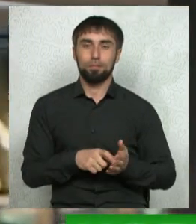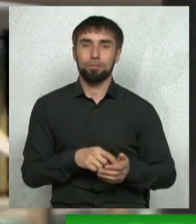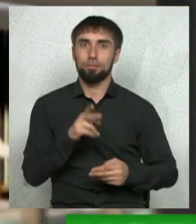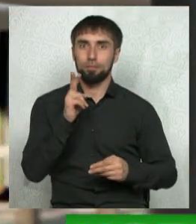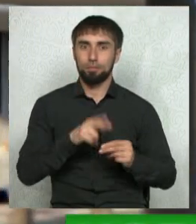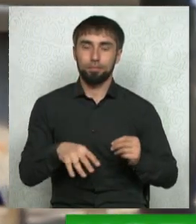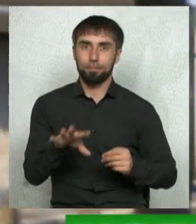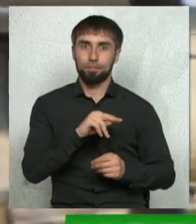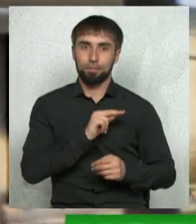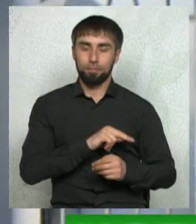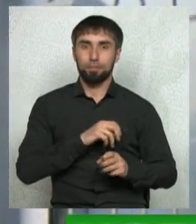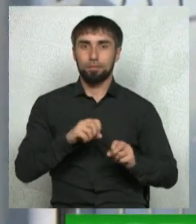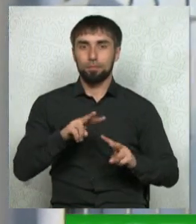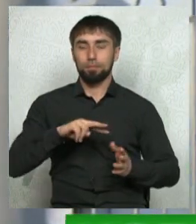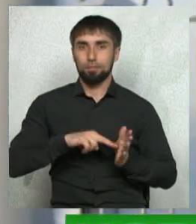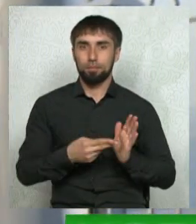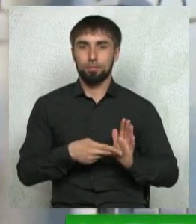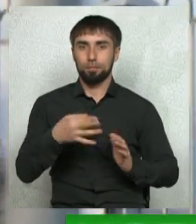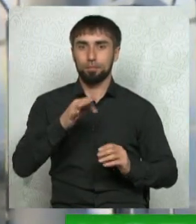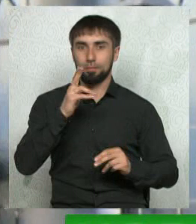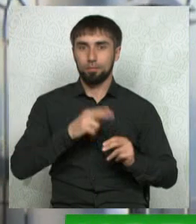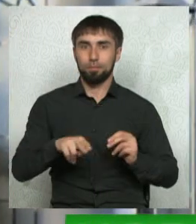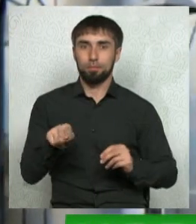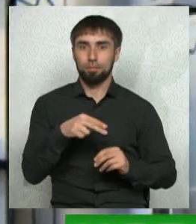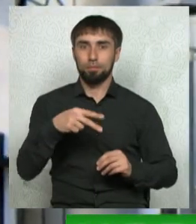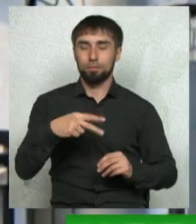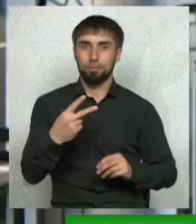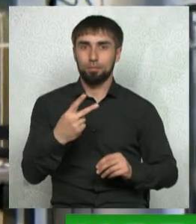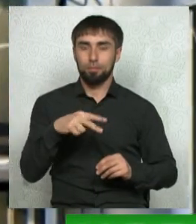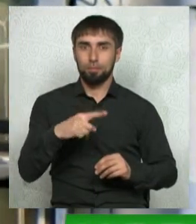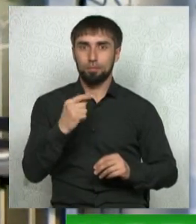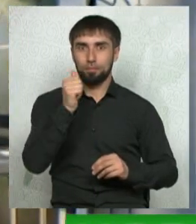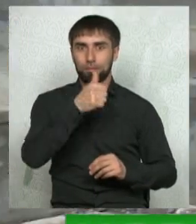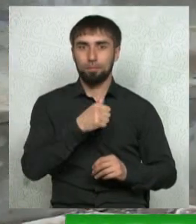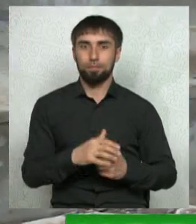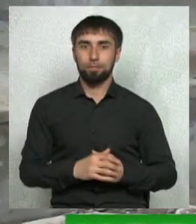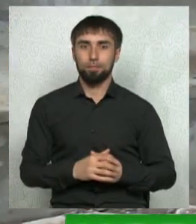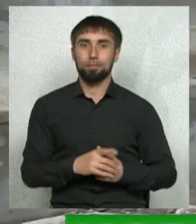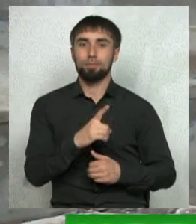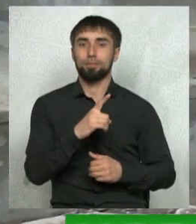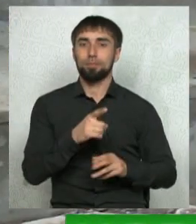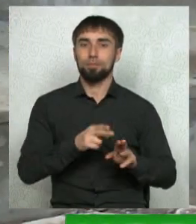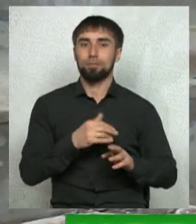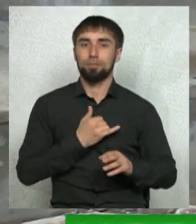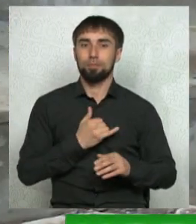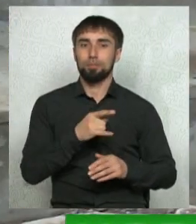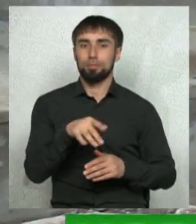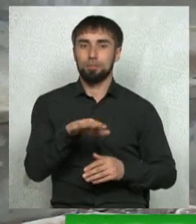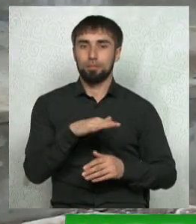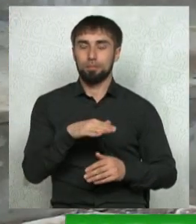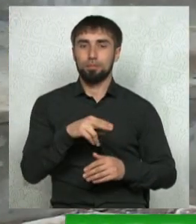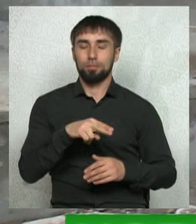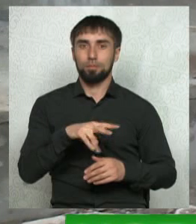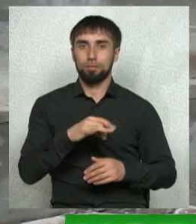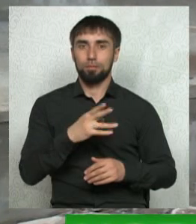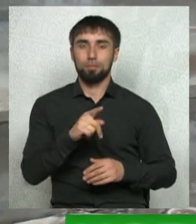Завершить все работы специалисты планируют до конца декабря 2021 года. Сзади меня сейчас находится вот эта площадка.